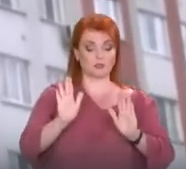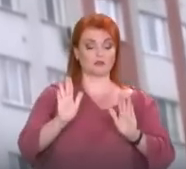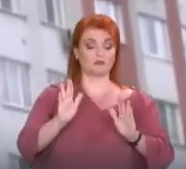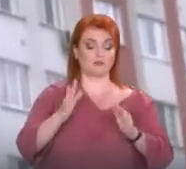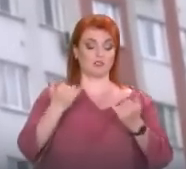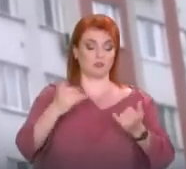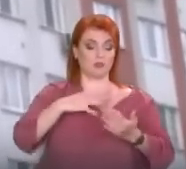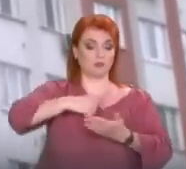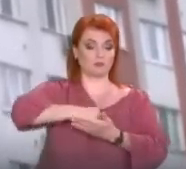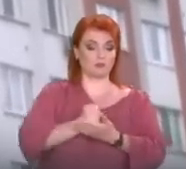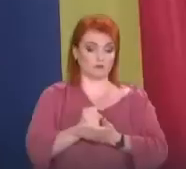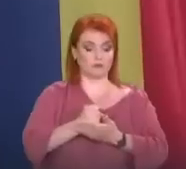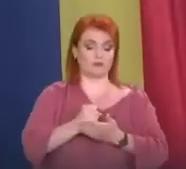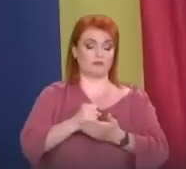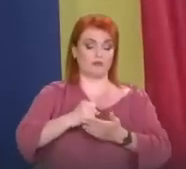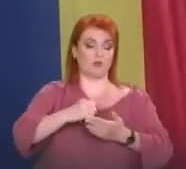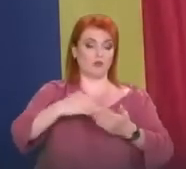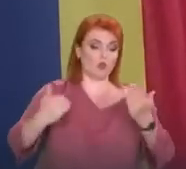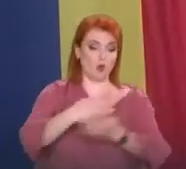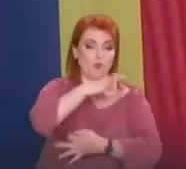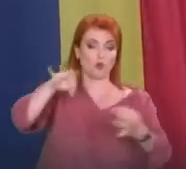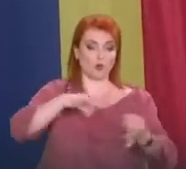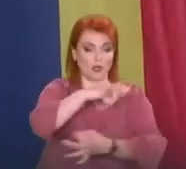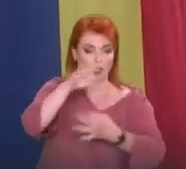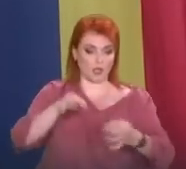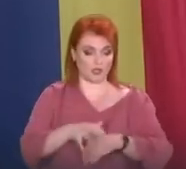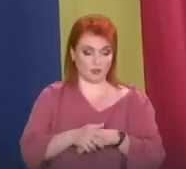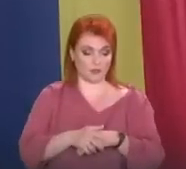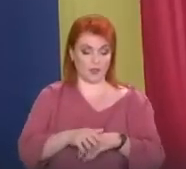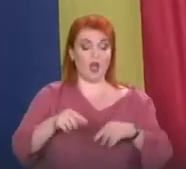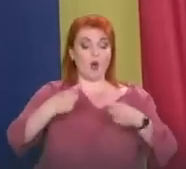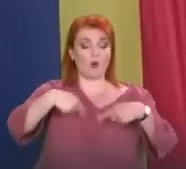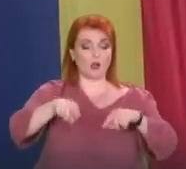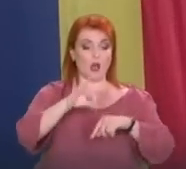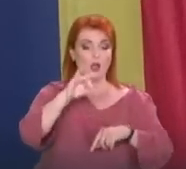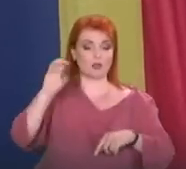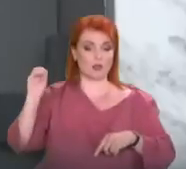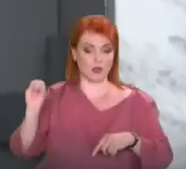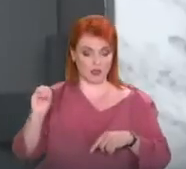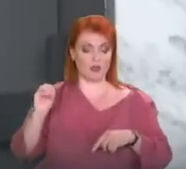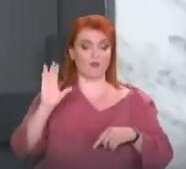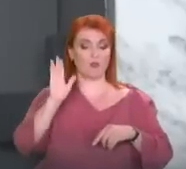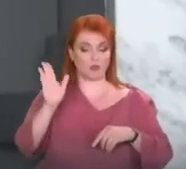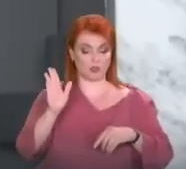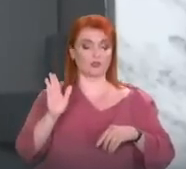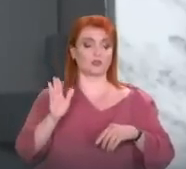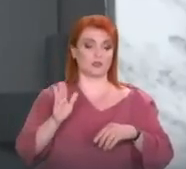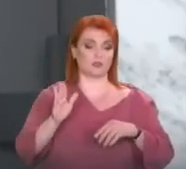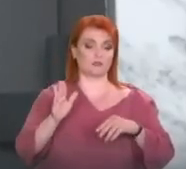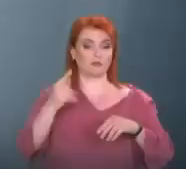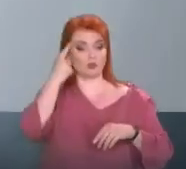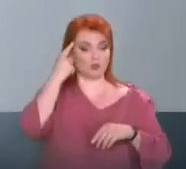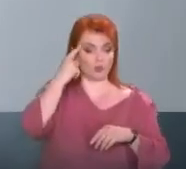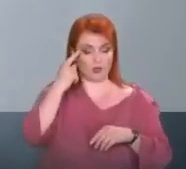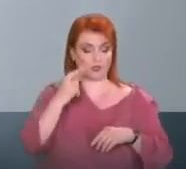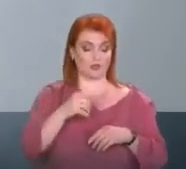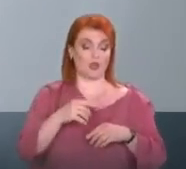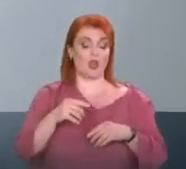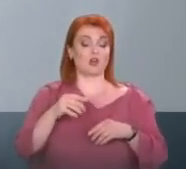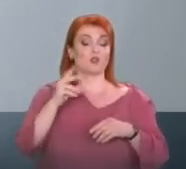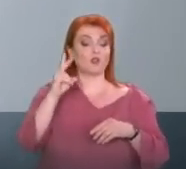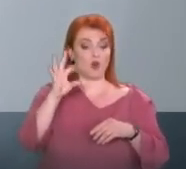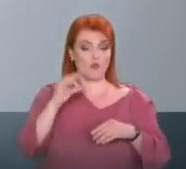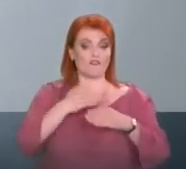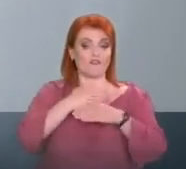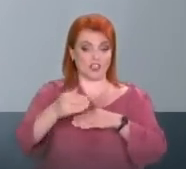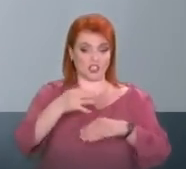publicat proiectele de hotărâre în acest sens, pe care le va examina marți la ora 15:00. Astfel, potrivit documentelor, în Chișinău tariful pentru